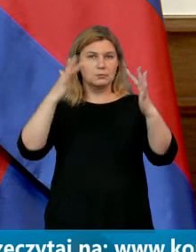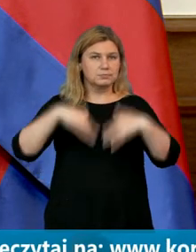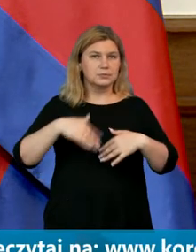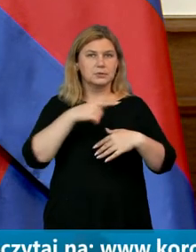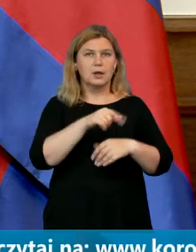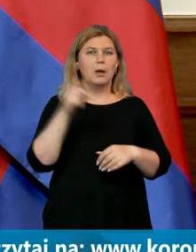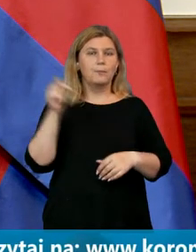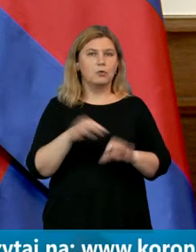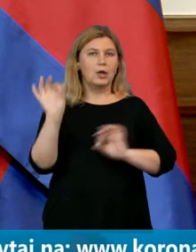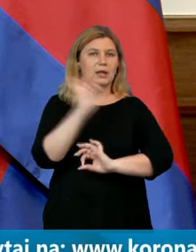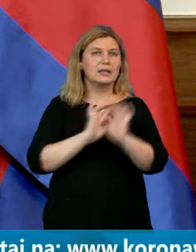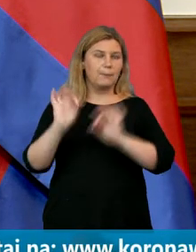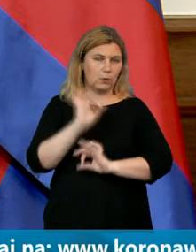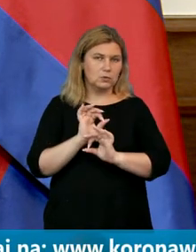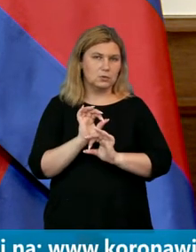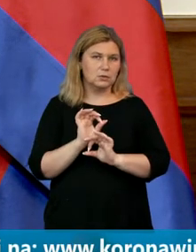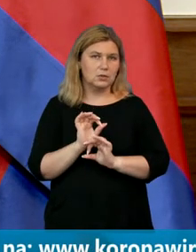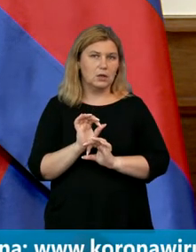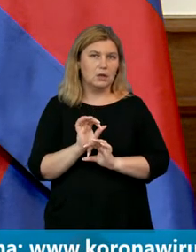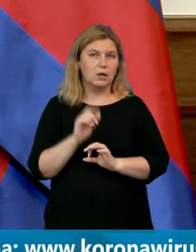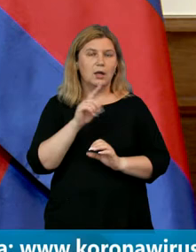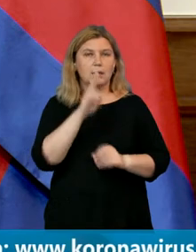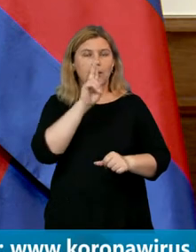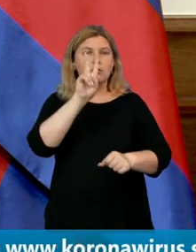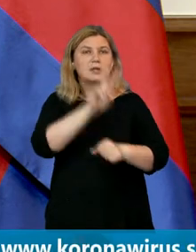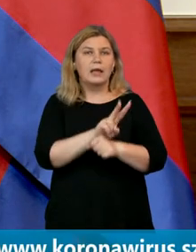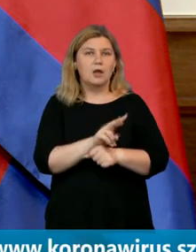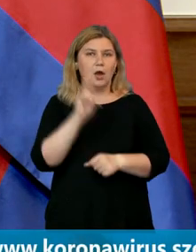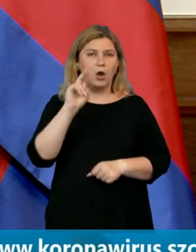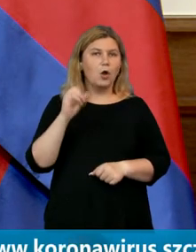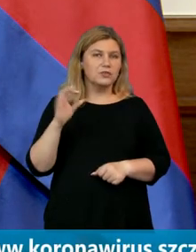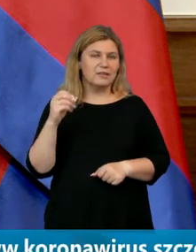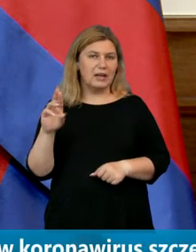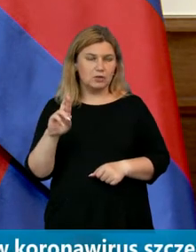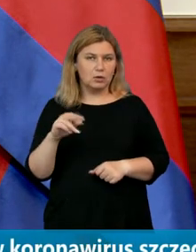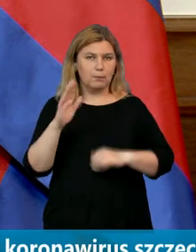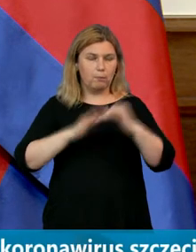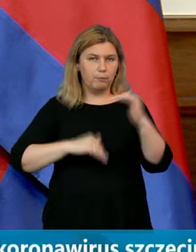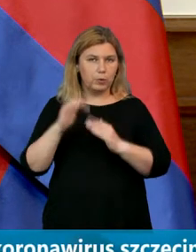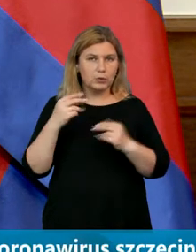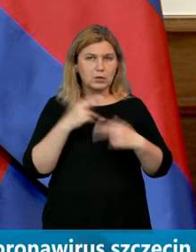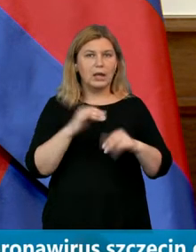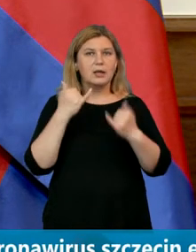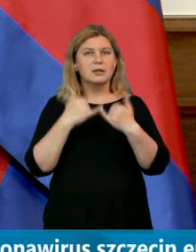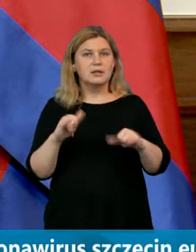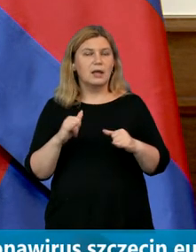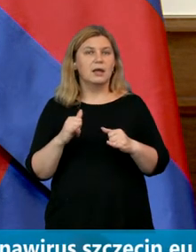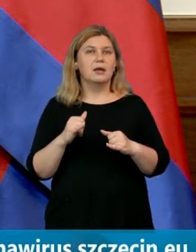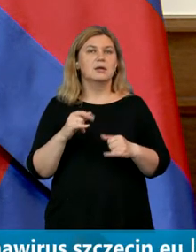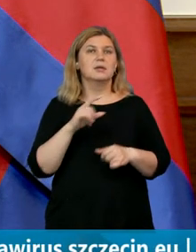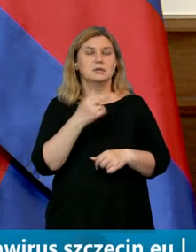podlegać rewitalizacji, czyli pod opieką konserwatora muszą być odbudowane. Oczywiście mogą uzyskać inne funkcje niż dotychczas,